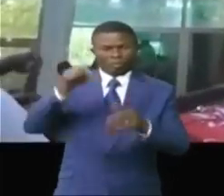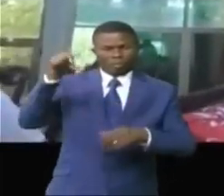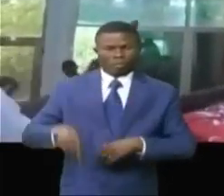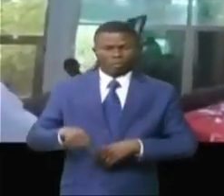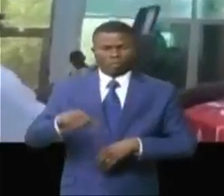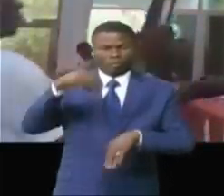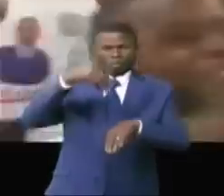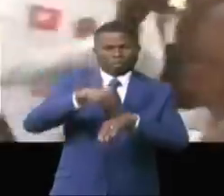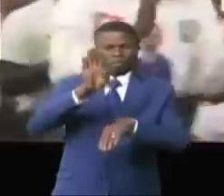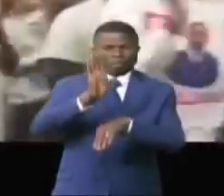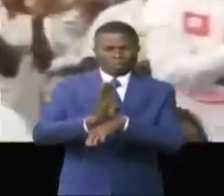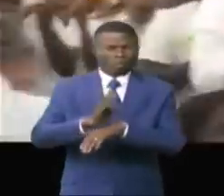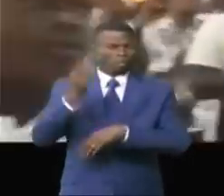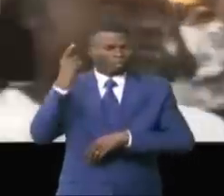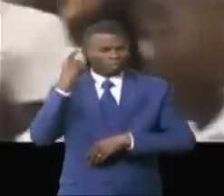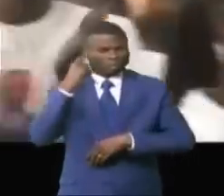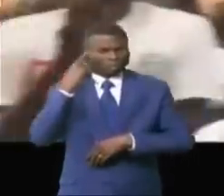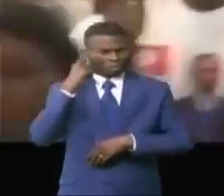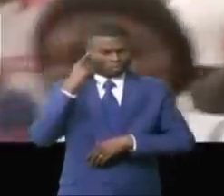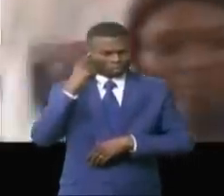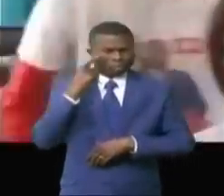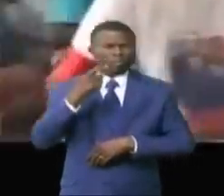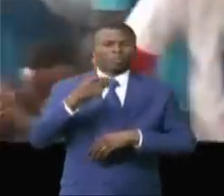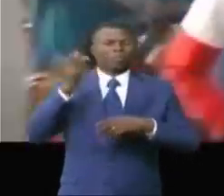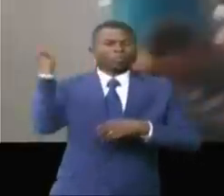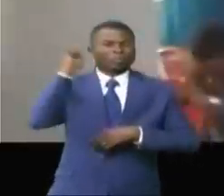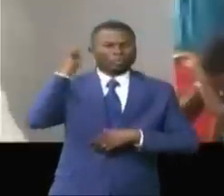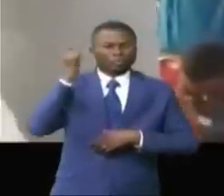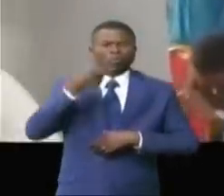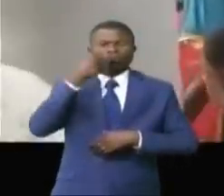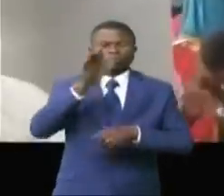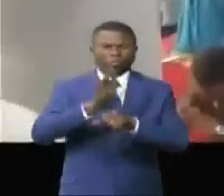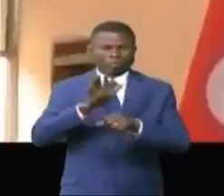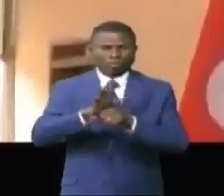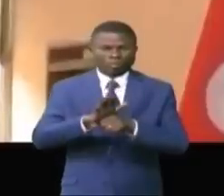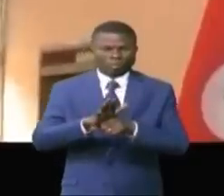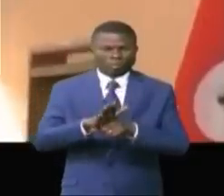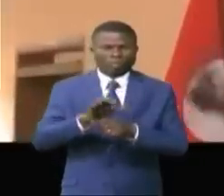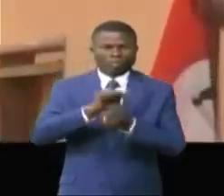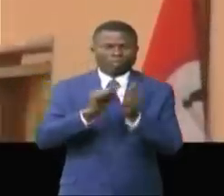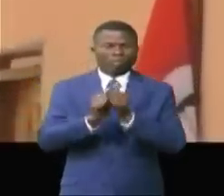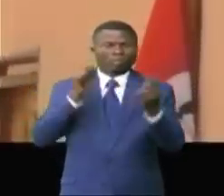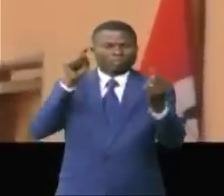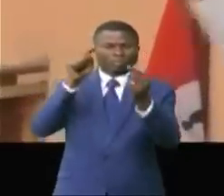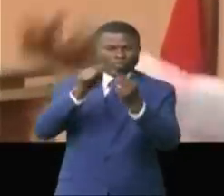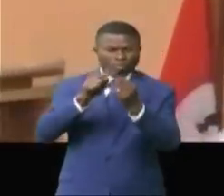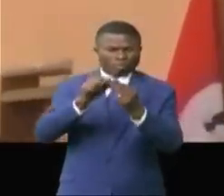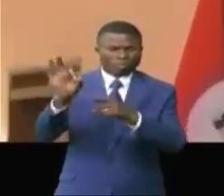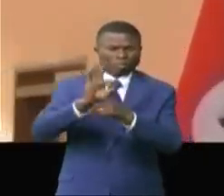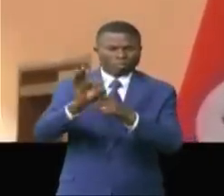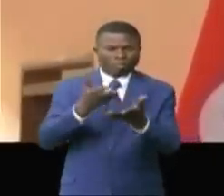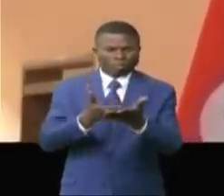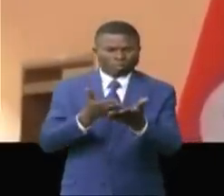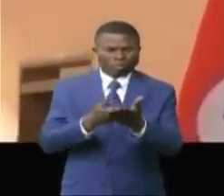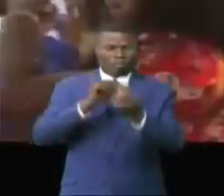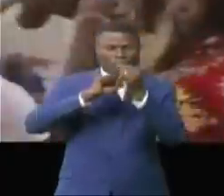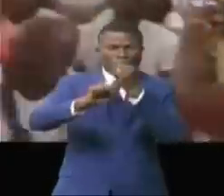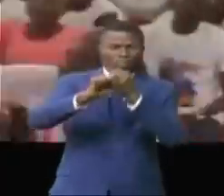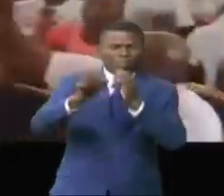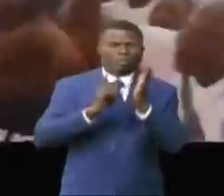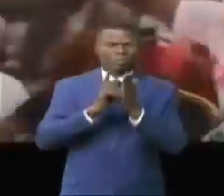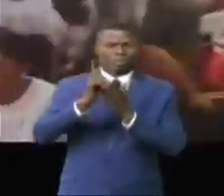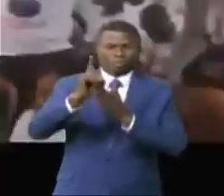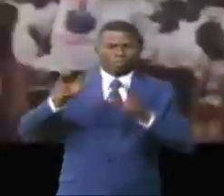oreille attentive écouté leur interlocuteur qui a tablé d'entrée de jeu sur les objectifs de FOGATS, de la promotion du